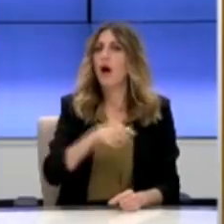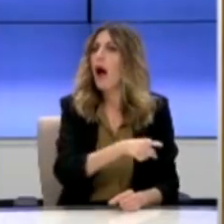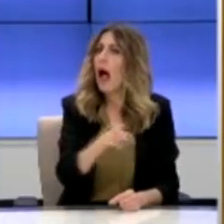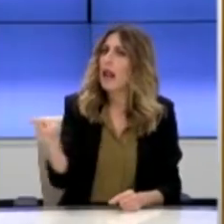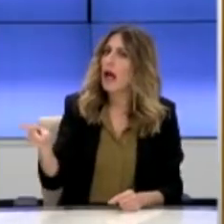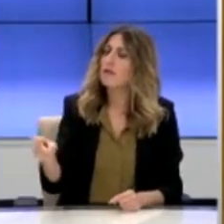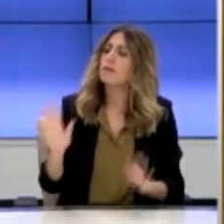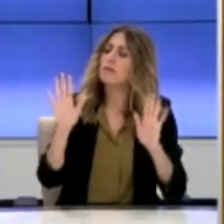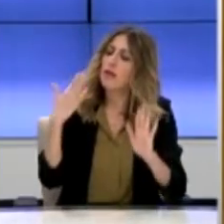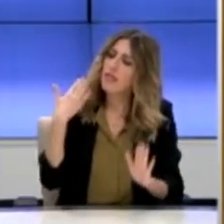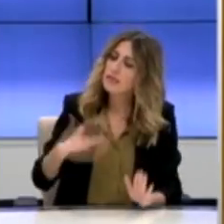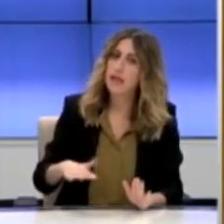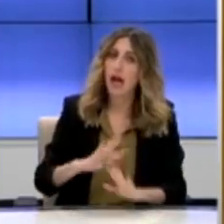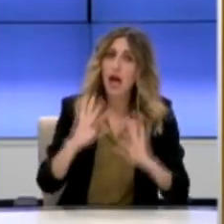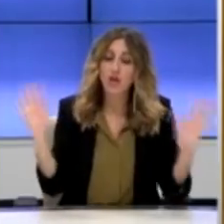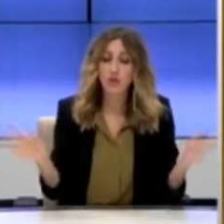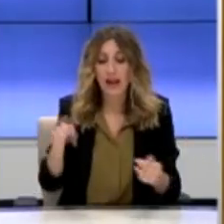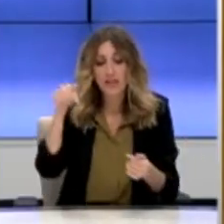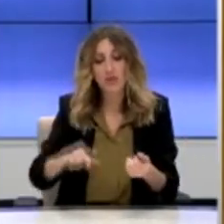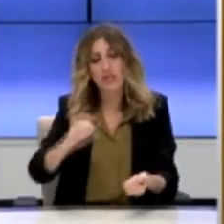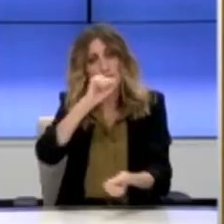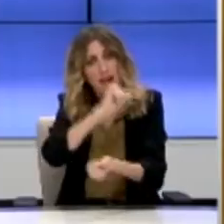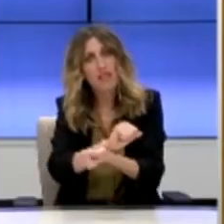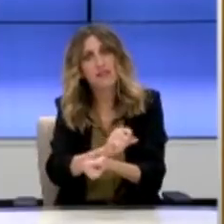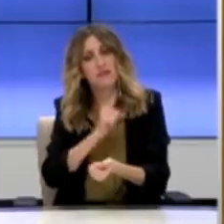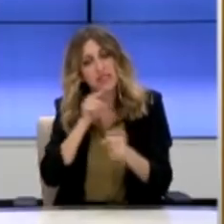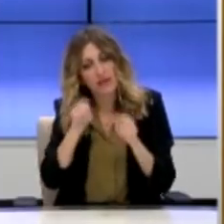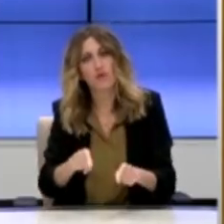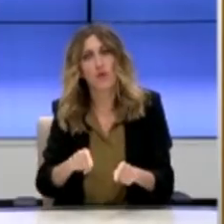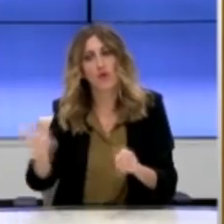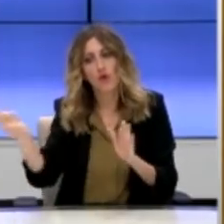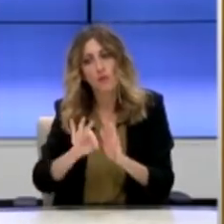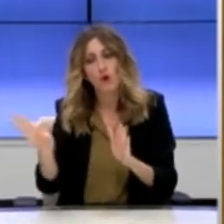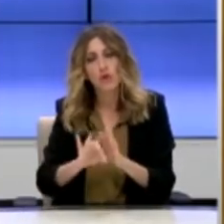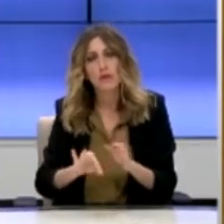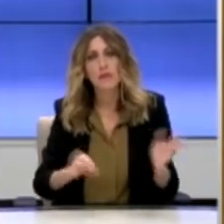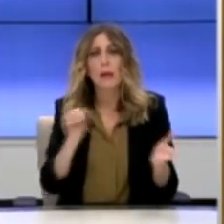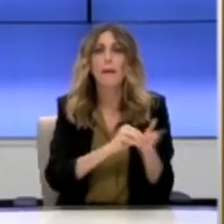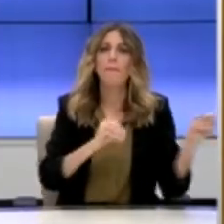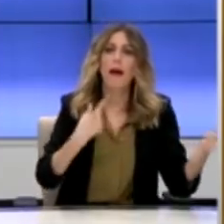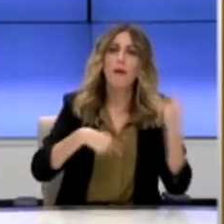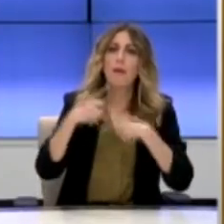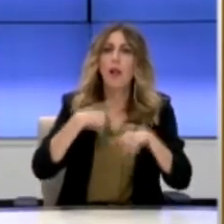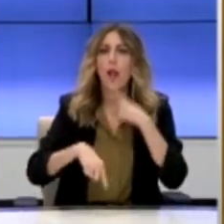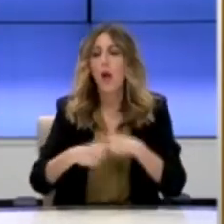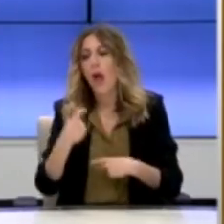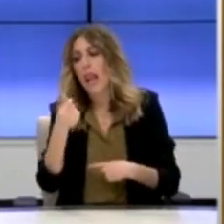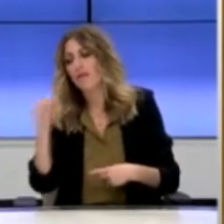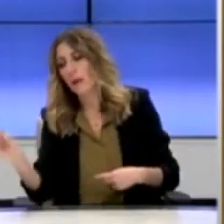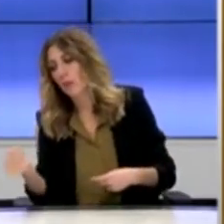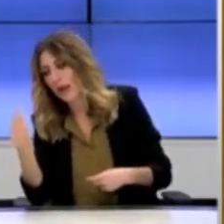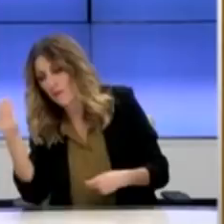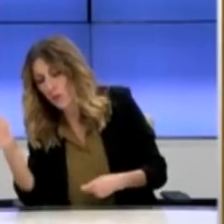αυτή τη συζήτηση από το πρωί. Πάλι μας απαντάτε ότι πού να βρούμε χρήματα, δεν υπάρχουν